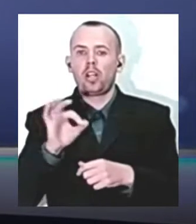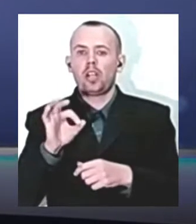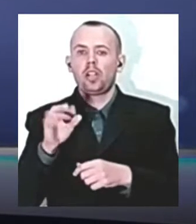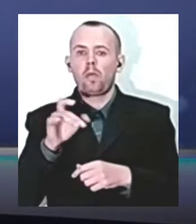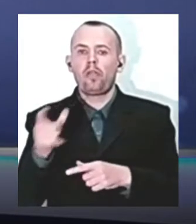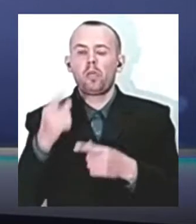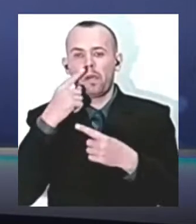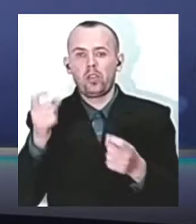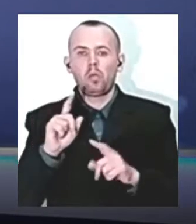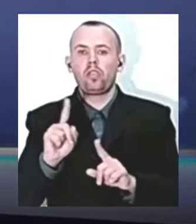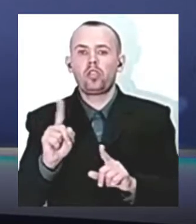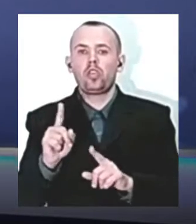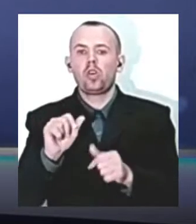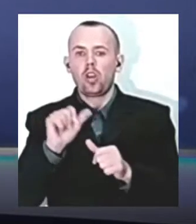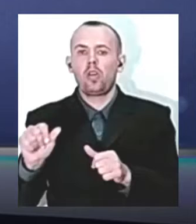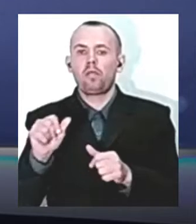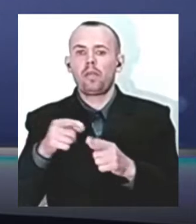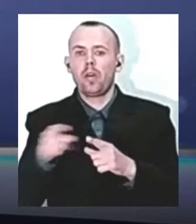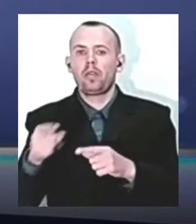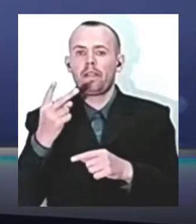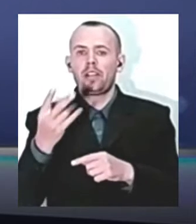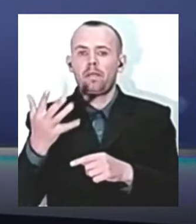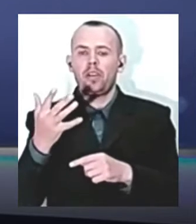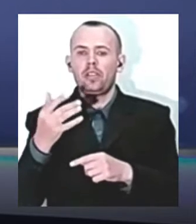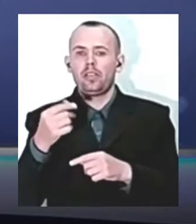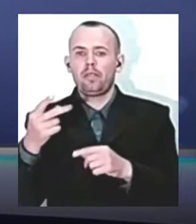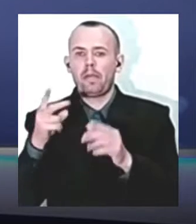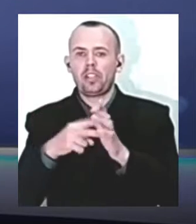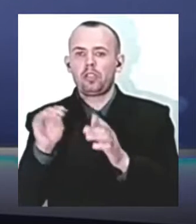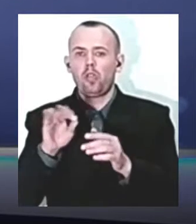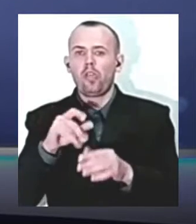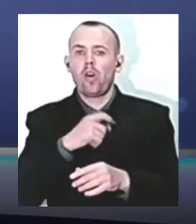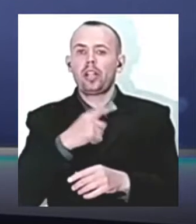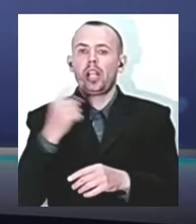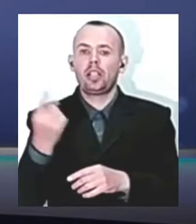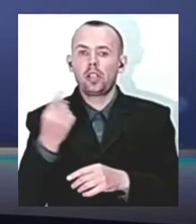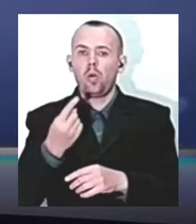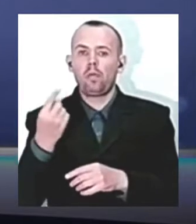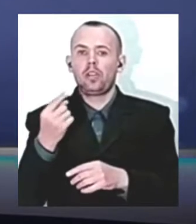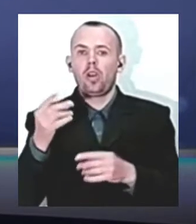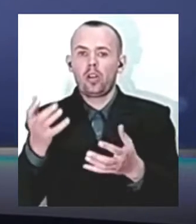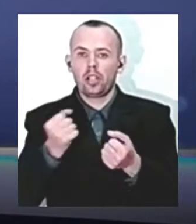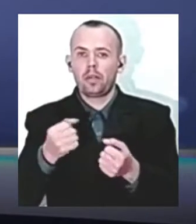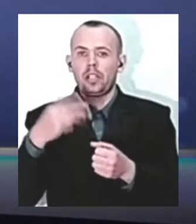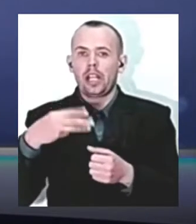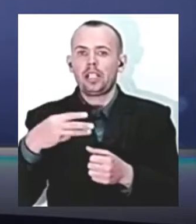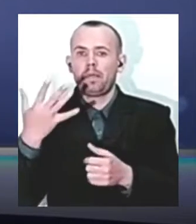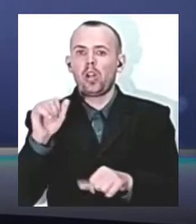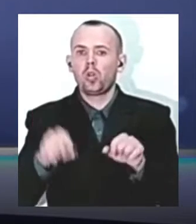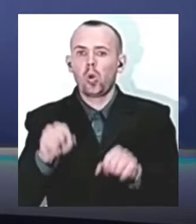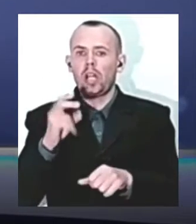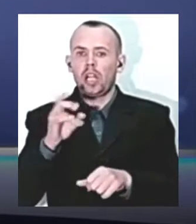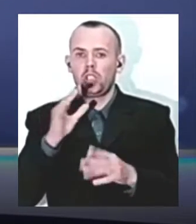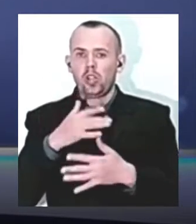от, зокрема протягом 25-27 жовтня в Одеську область отримала 35 тонн кисню, тобто екстрено